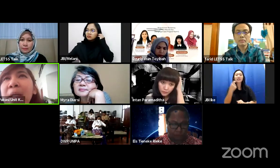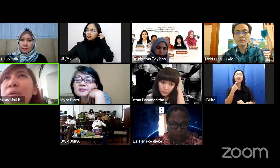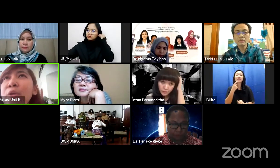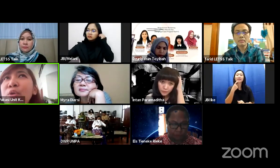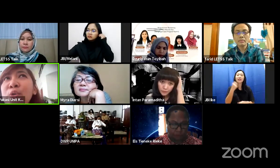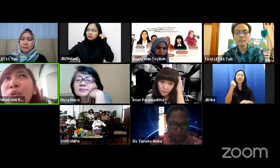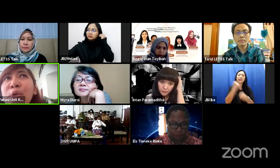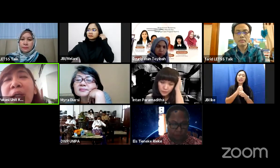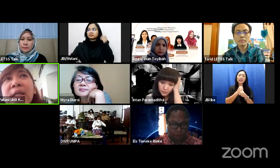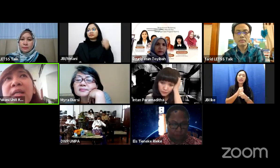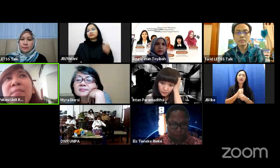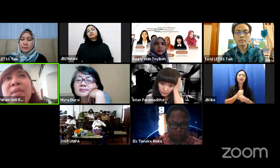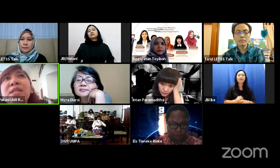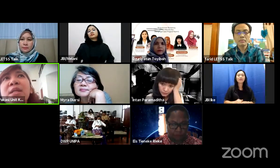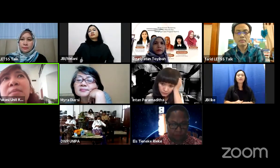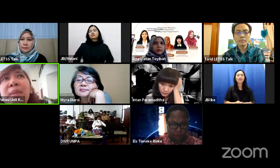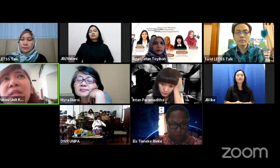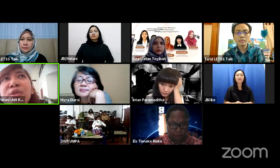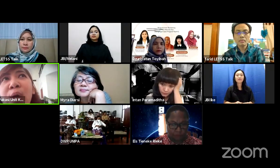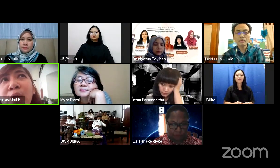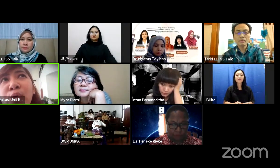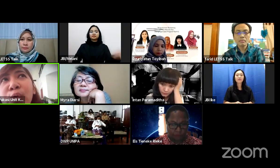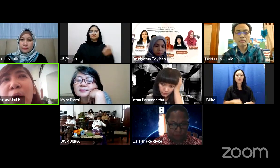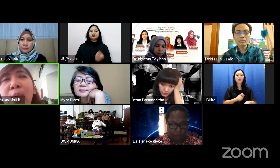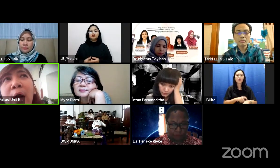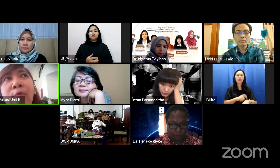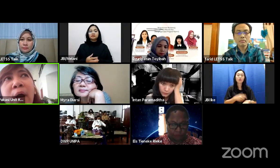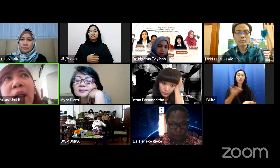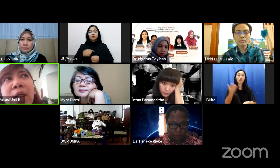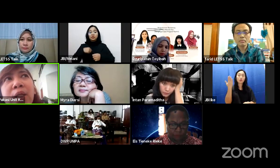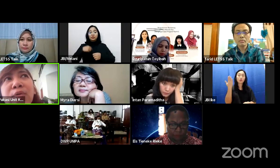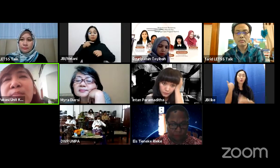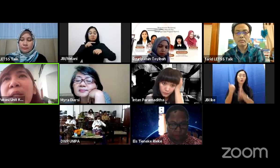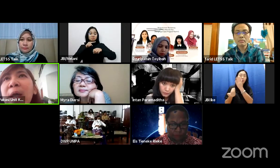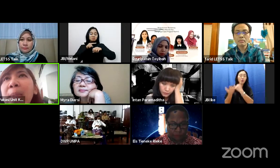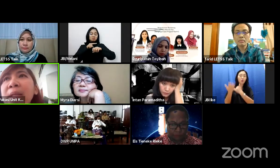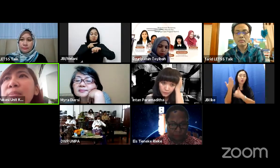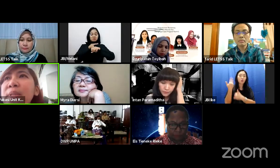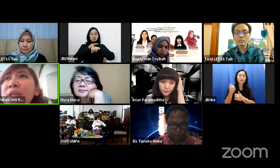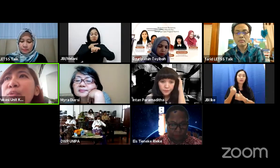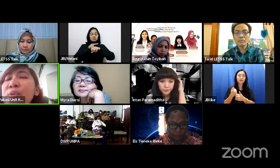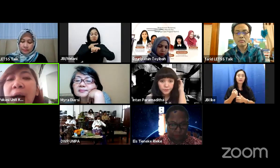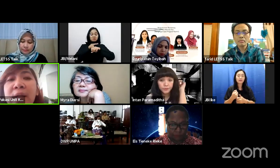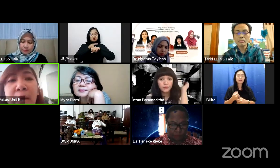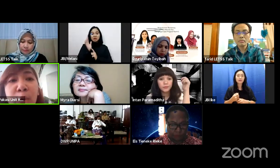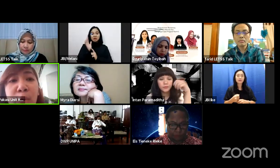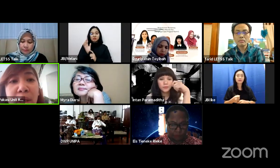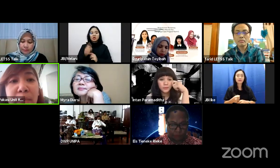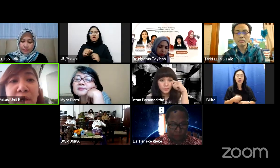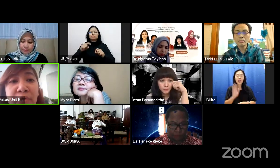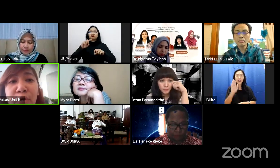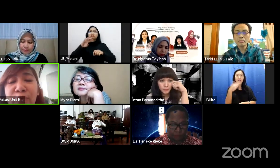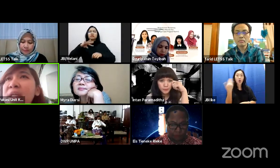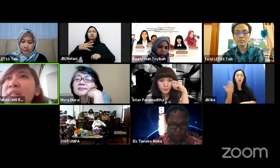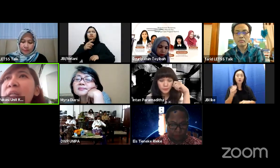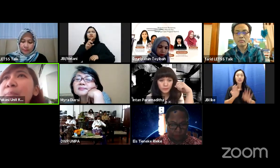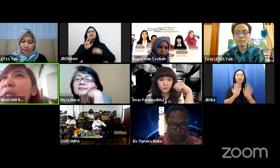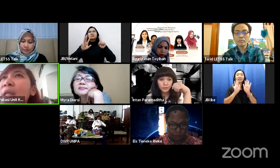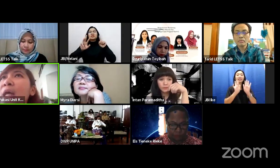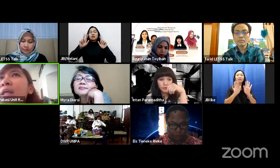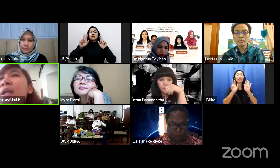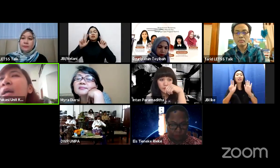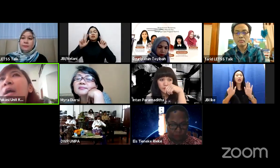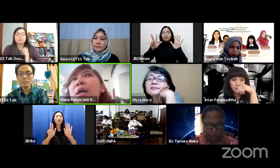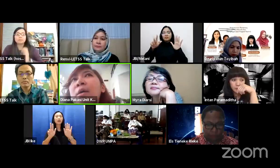Nah, pada waktu itu pula ketika saya masih jadi mahasiswa tuh awal-awal tahun 98 sebenarnya sudah ada program dari Ford